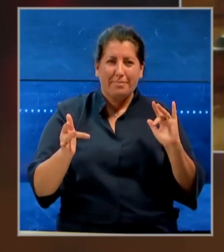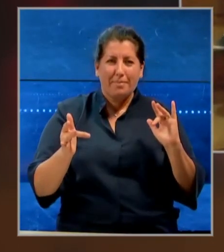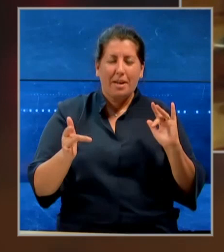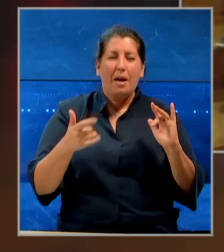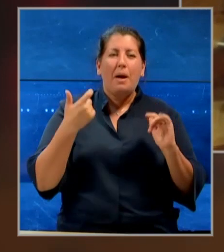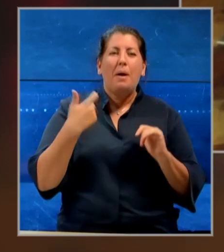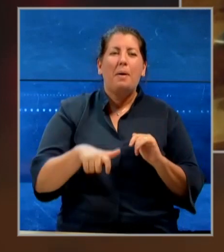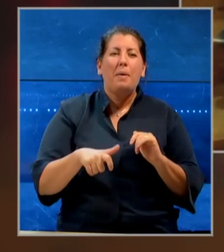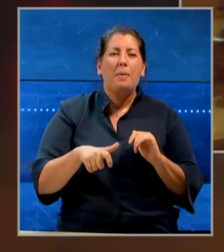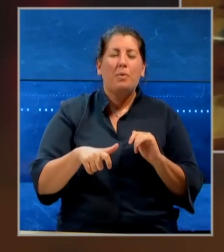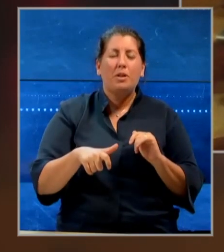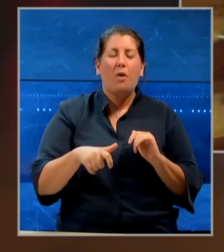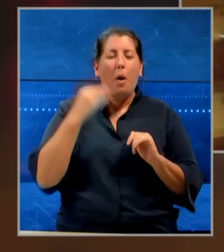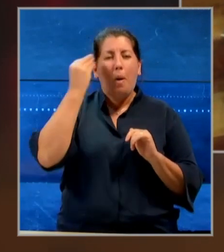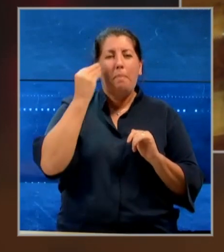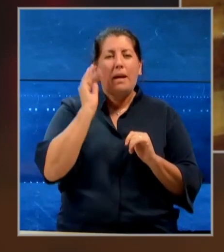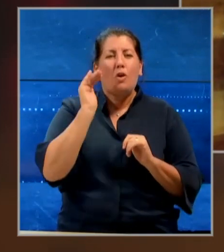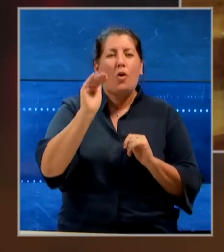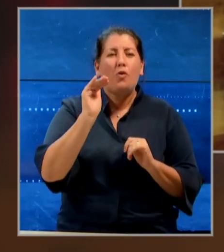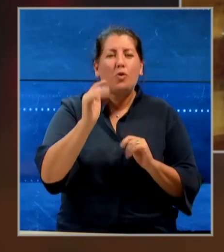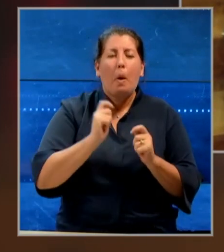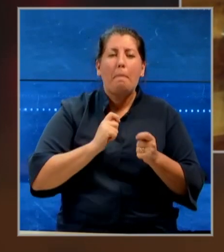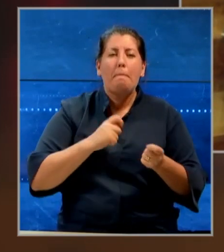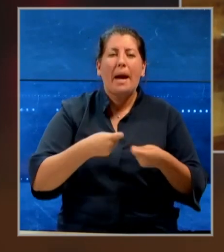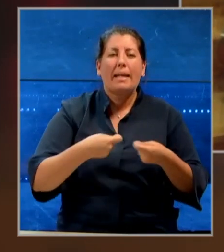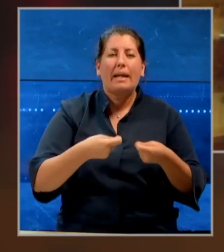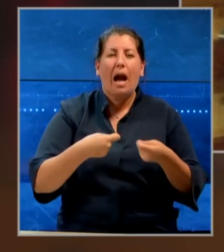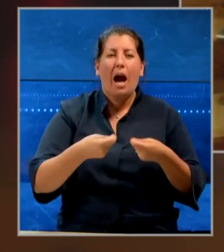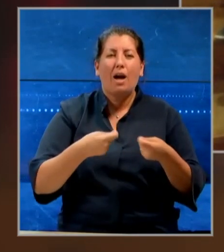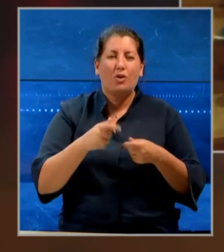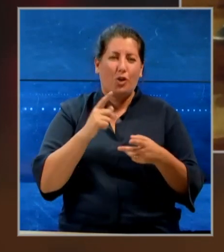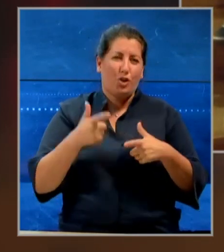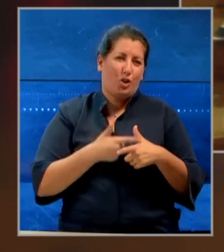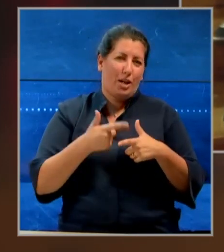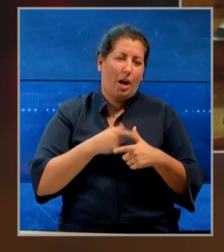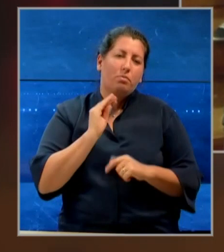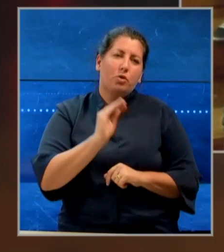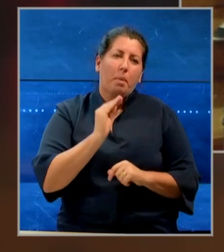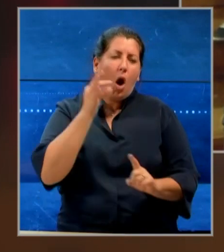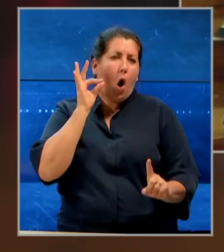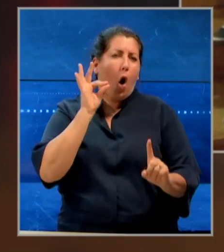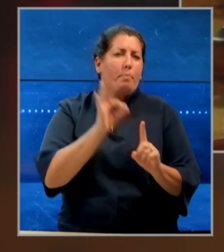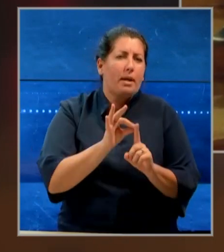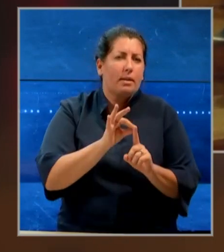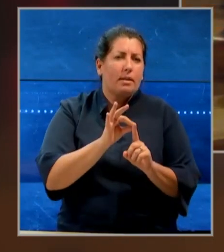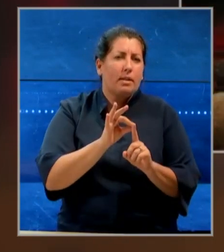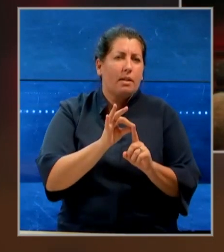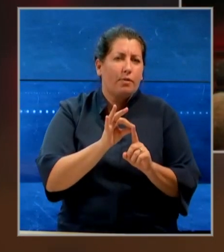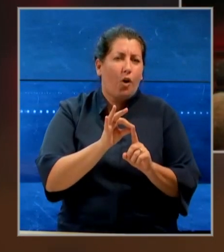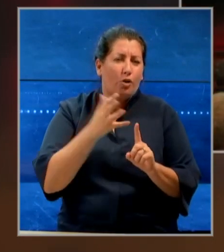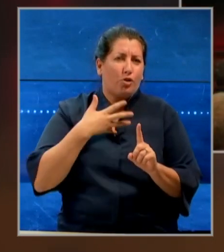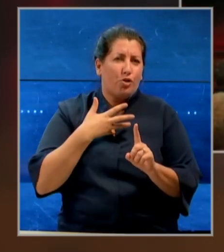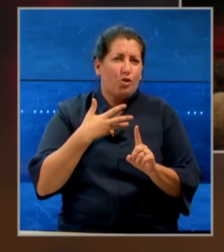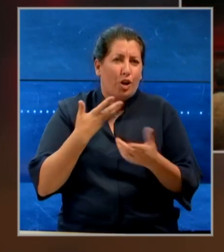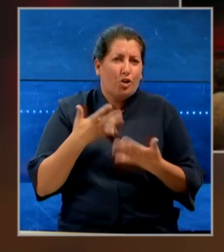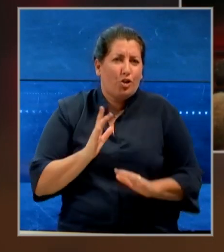verso il mercato di gennaio, e quindi le chiedono se ha già in mente qualche obiettivo. No, non è che